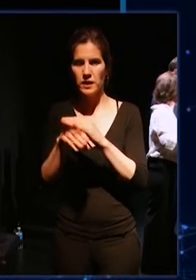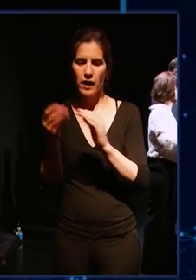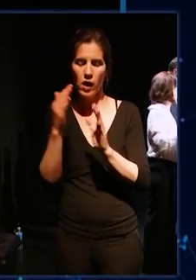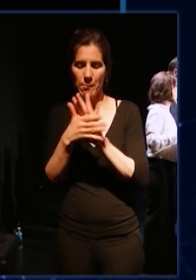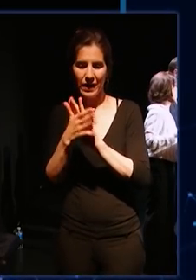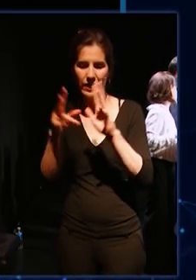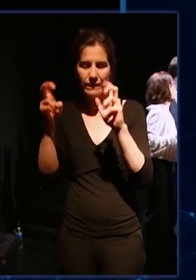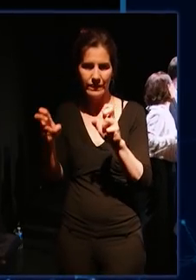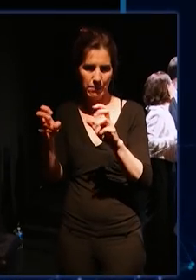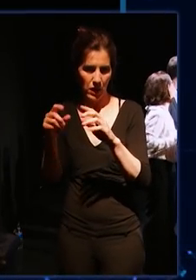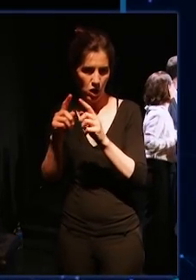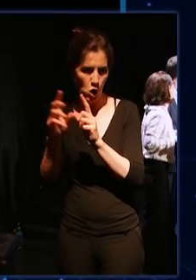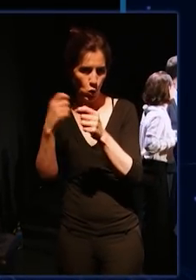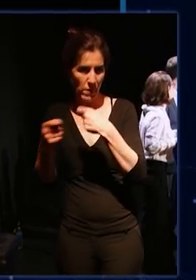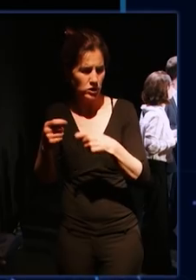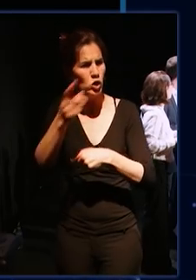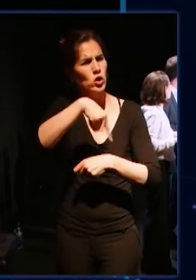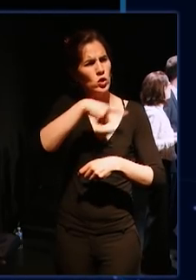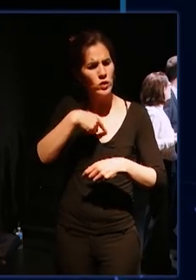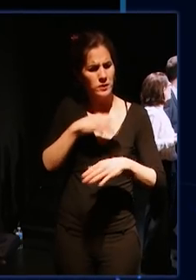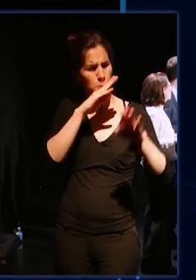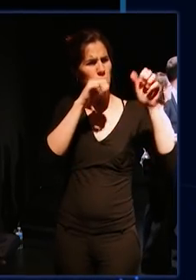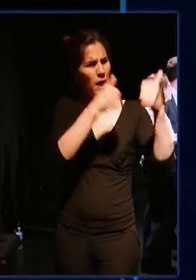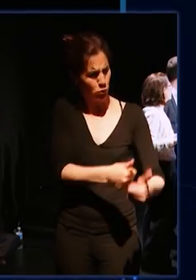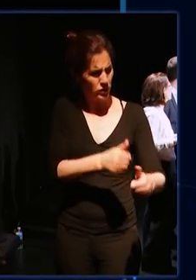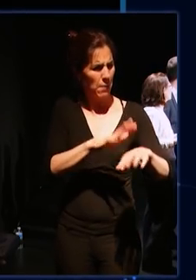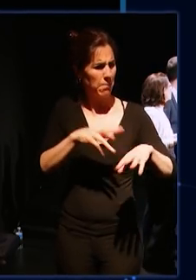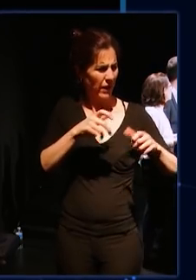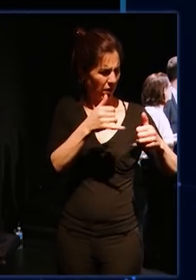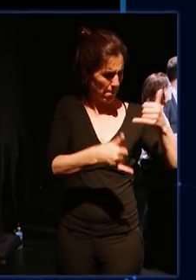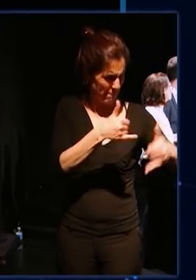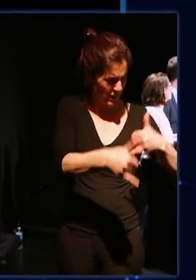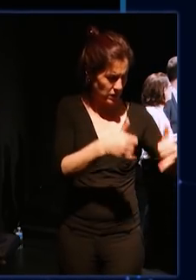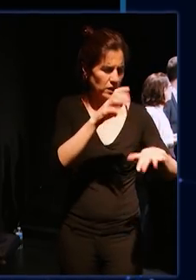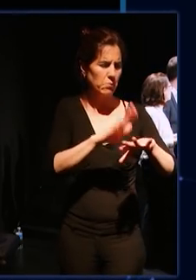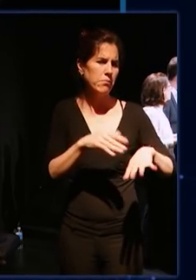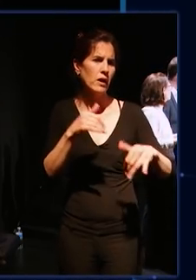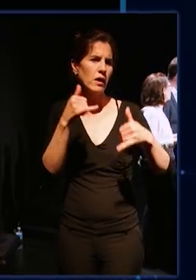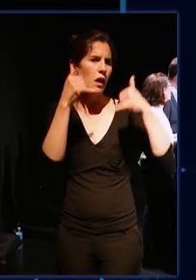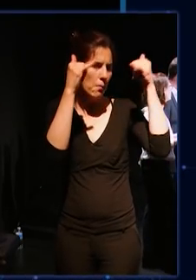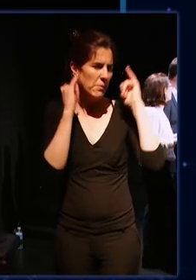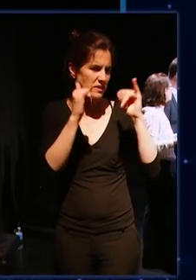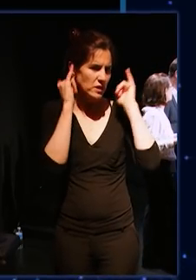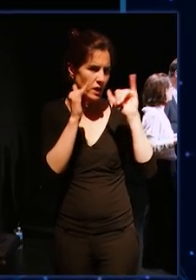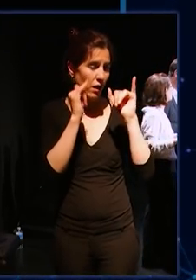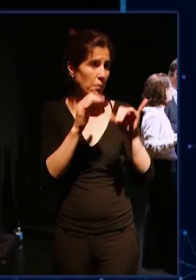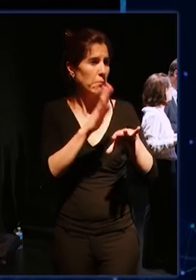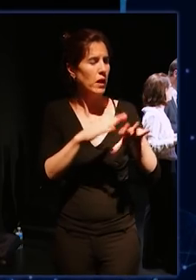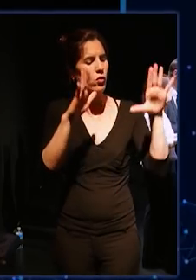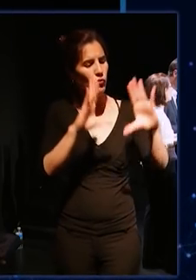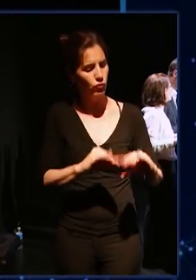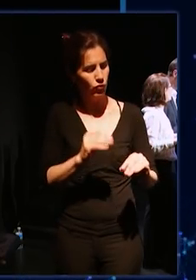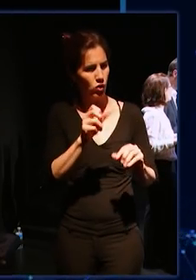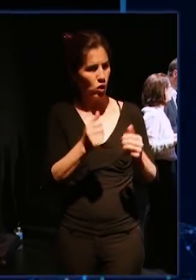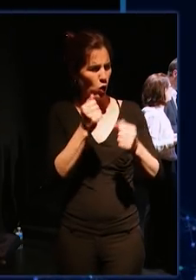Nosaltres apostem per la bici, apostem per anar a peu, apostem clarament per la pacificació d'espais sensibles, però